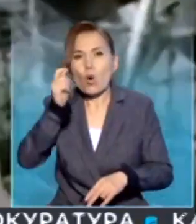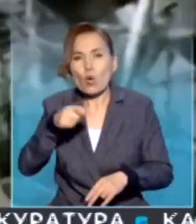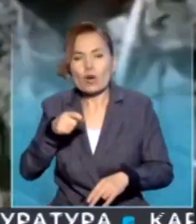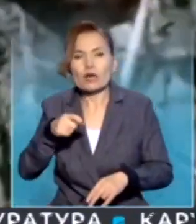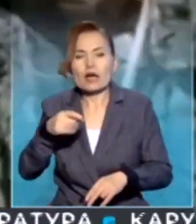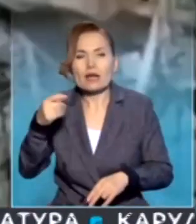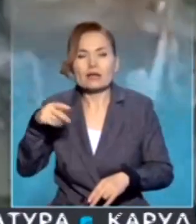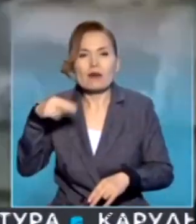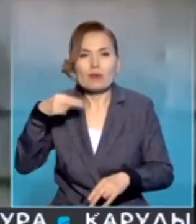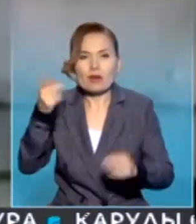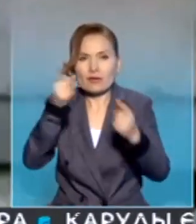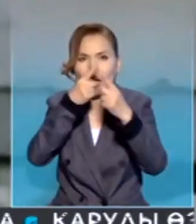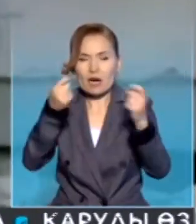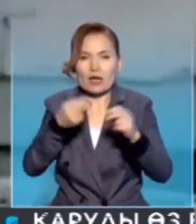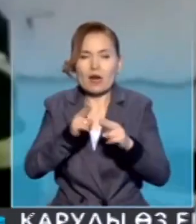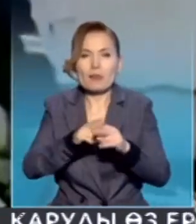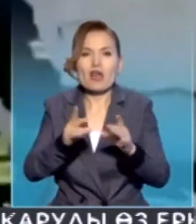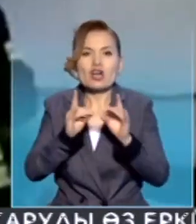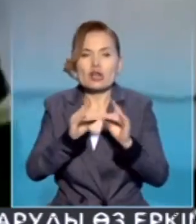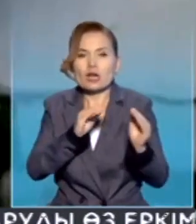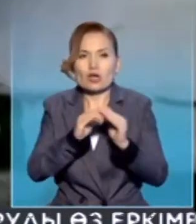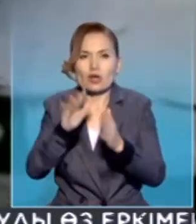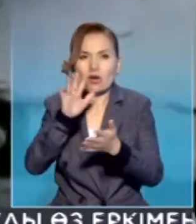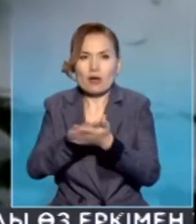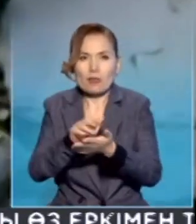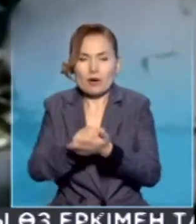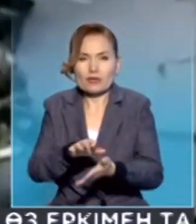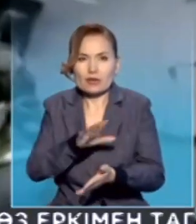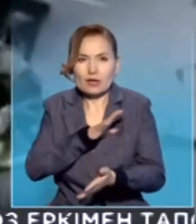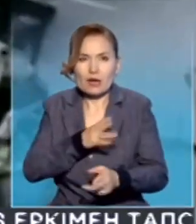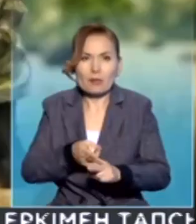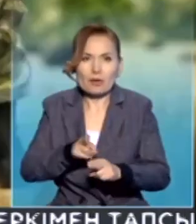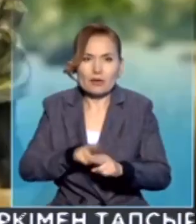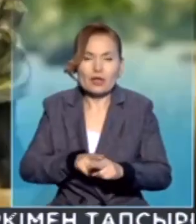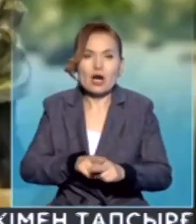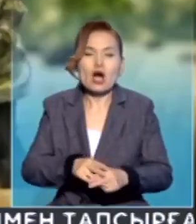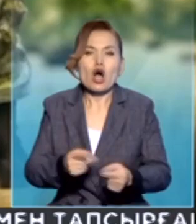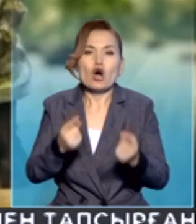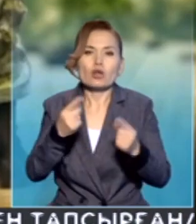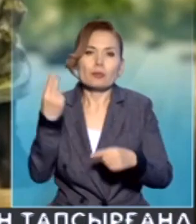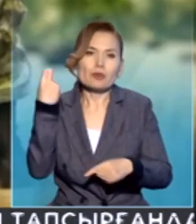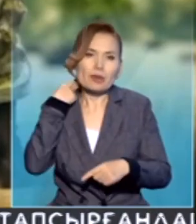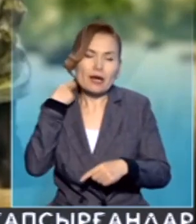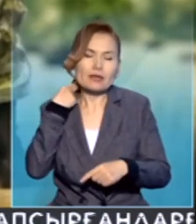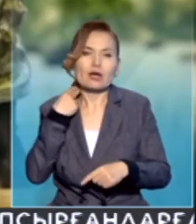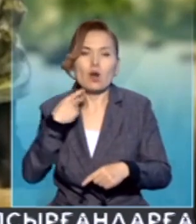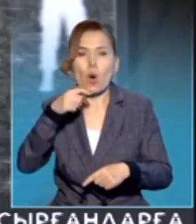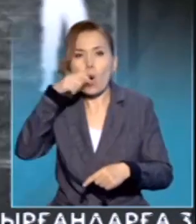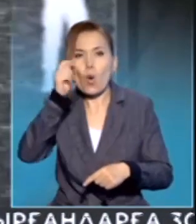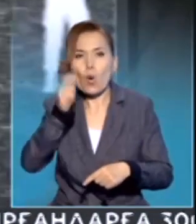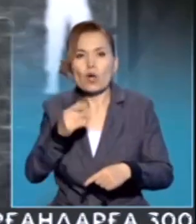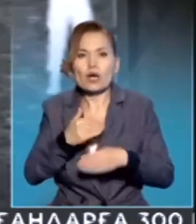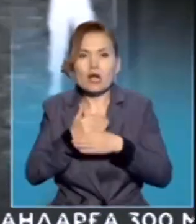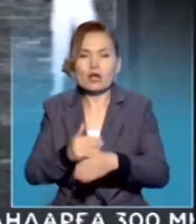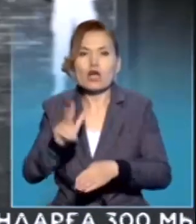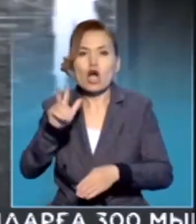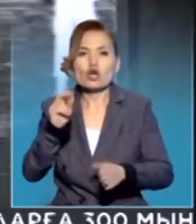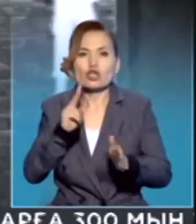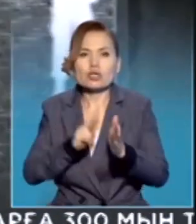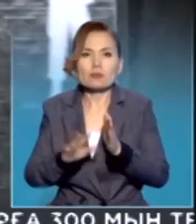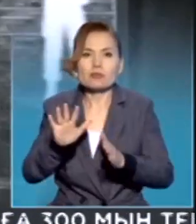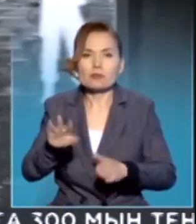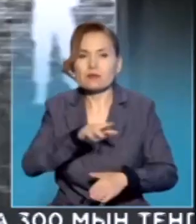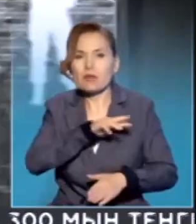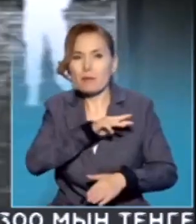қиратқан. Дегенмен Мәскеу Украинада әскери нысандардың ғана жойылып жатқанын хабарлап отыр. Ал Ұлыбритания Киевке 375